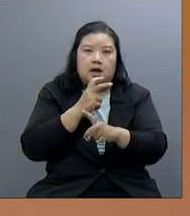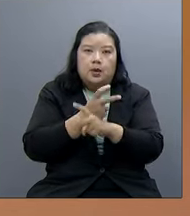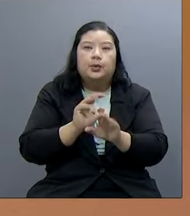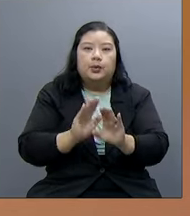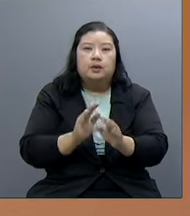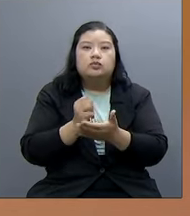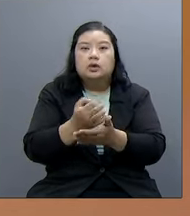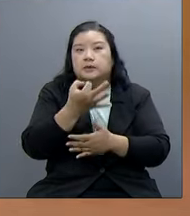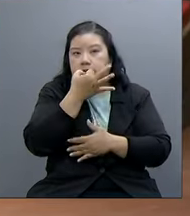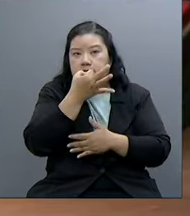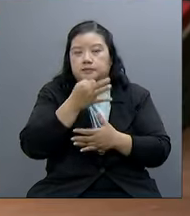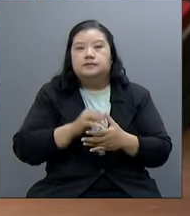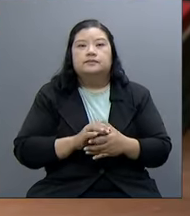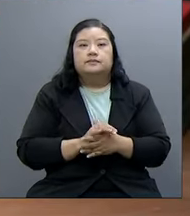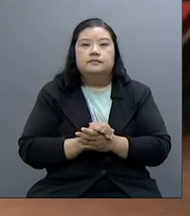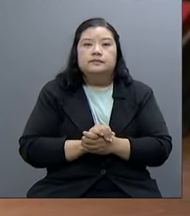า